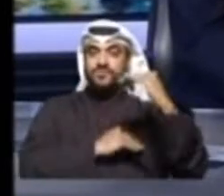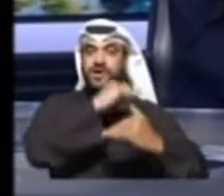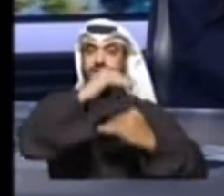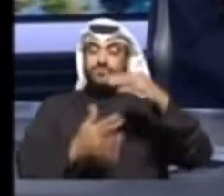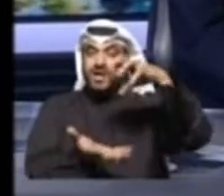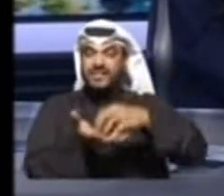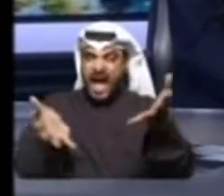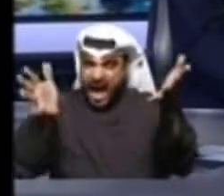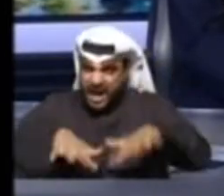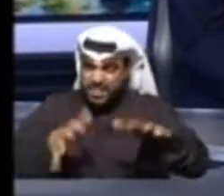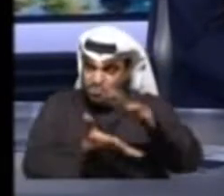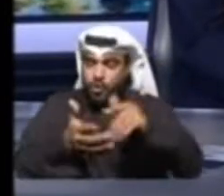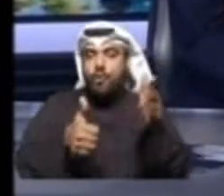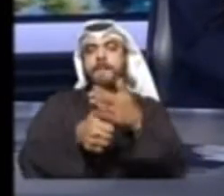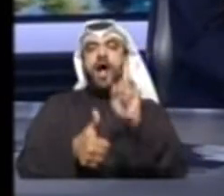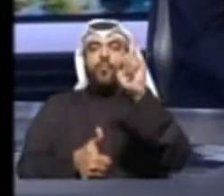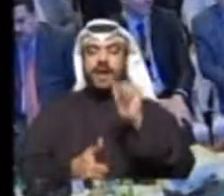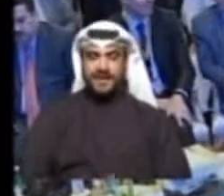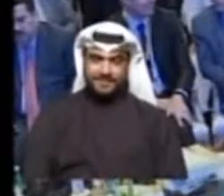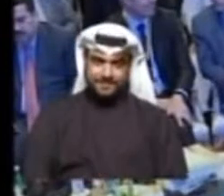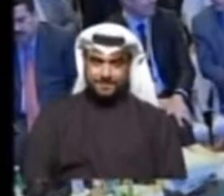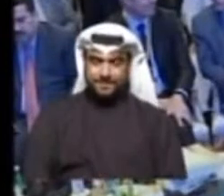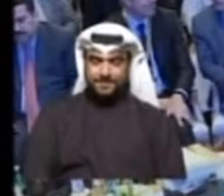المناطق الأكثر تضررا.